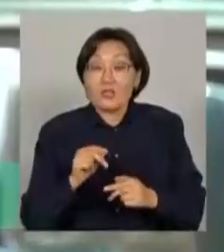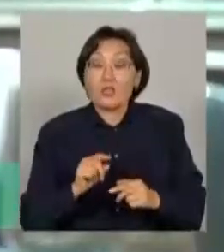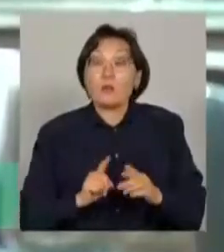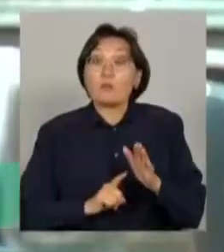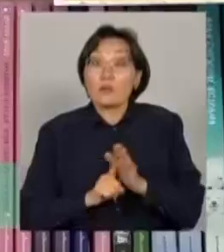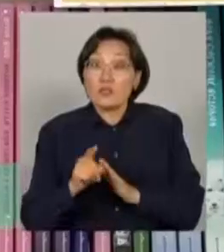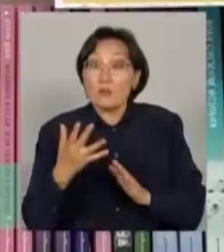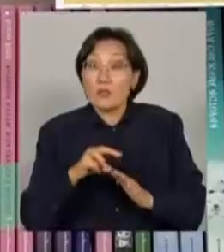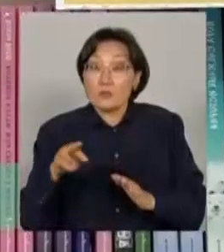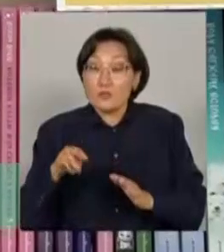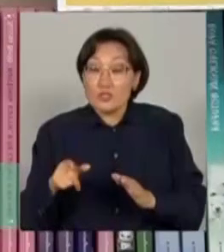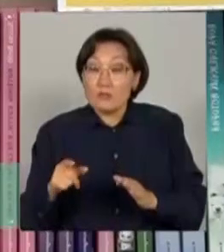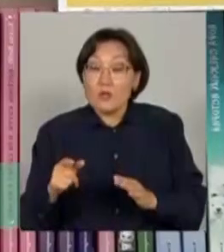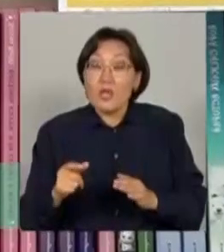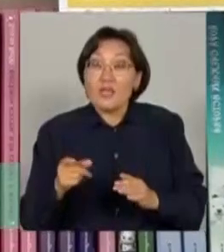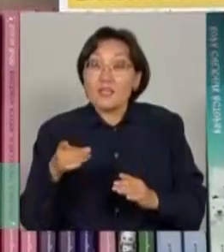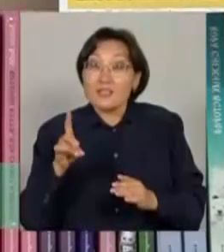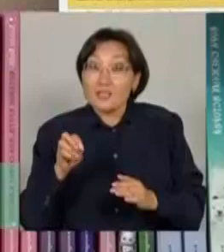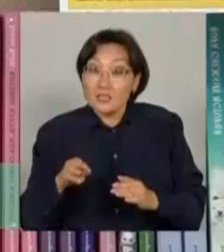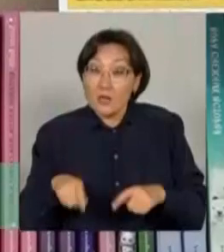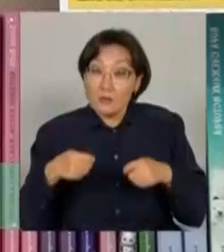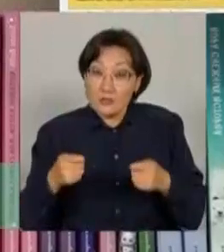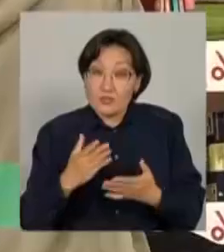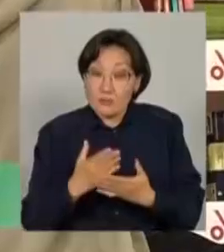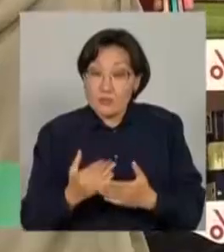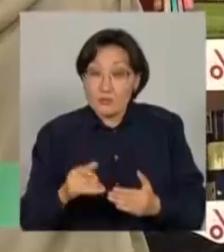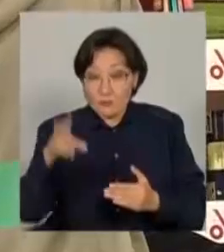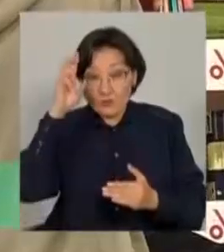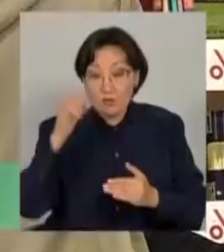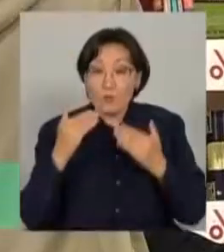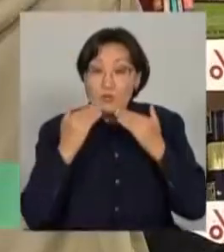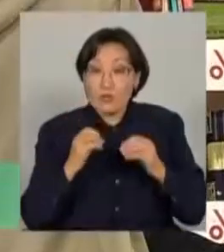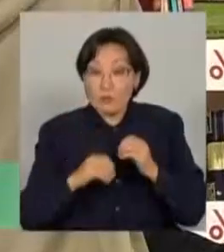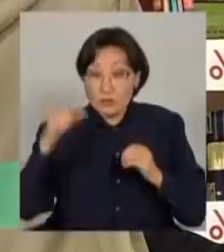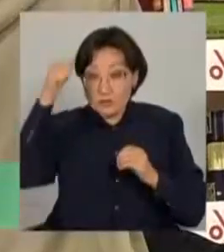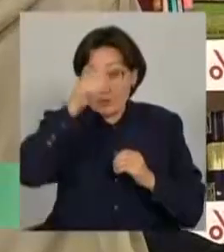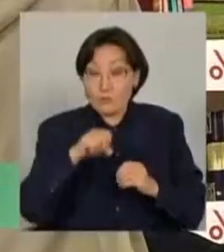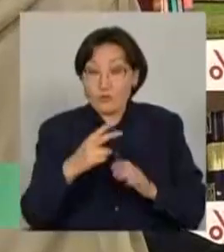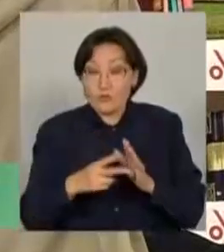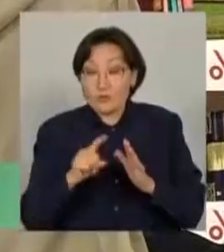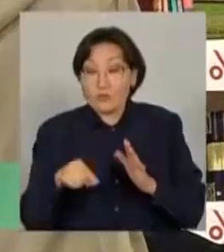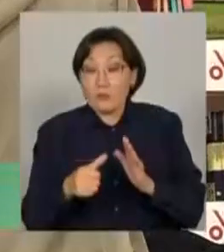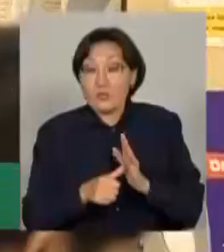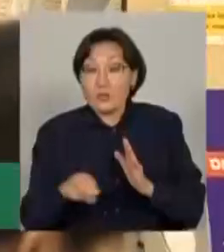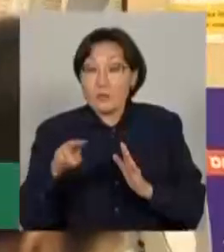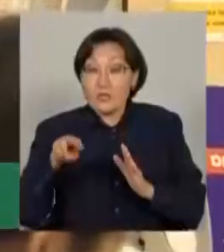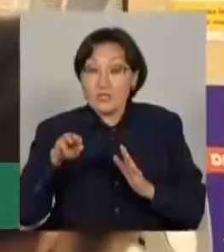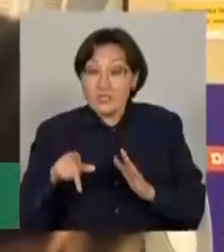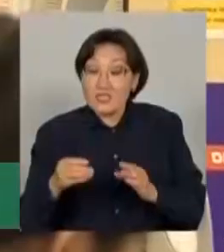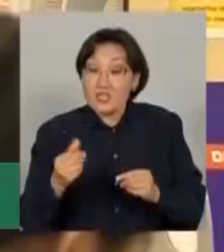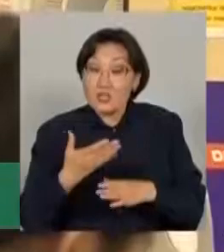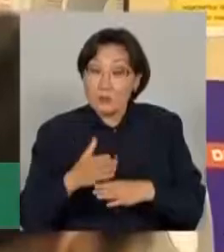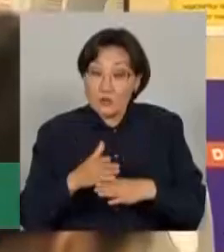бастағандарға 5 миллион теңге көлемінде гранттар беріліп келеді. Ол үшін мемлекет соңғы 10 жылда 17,16 миллиард теңге